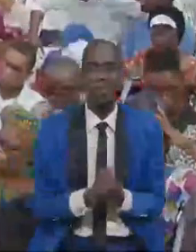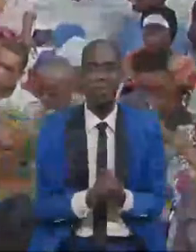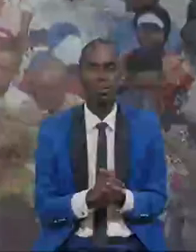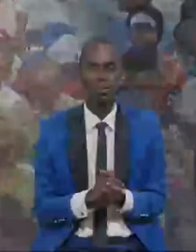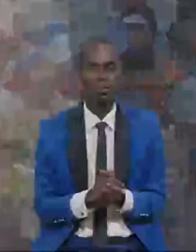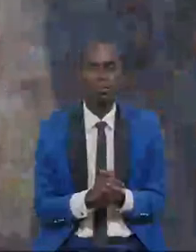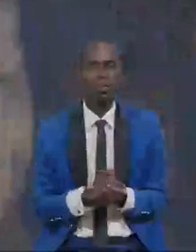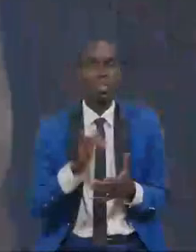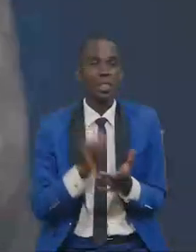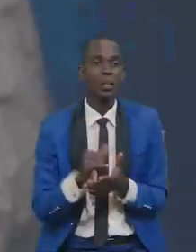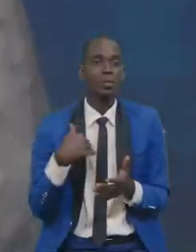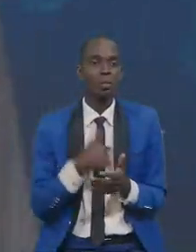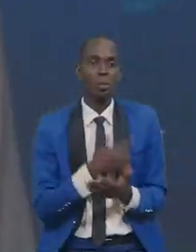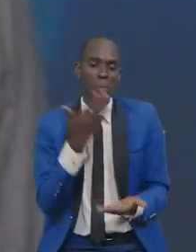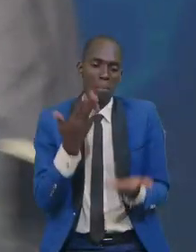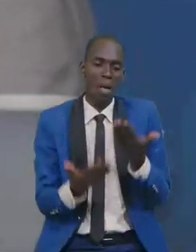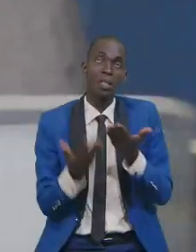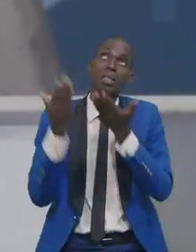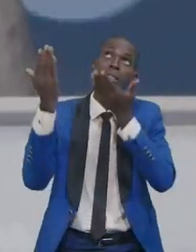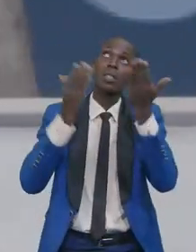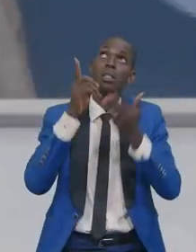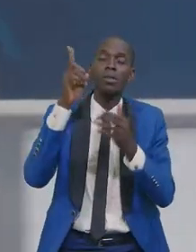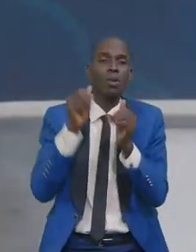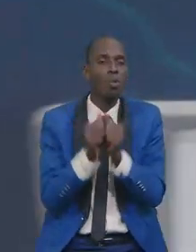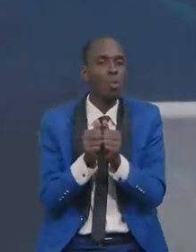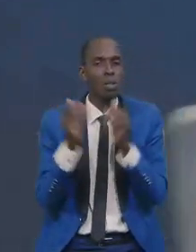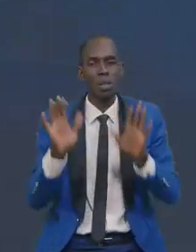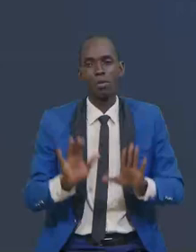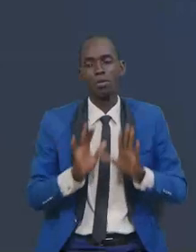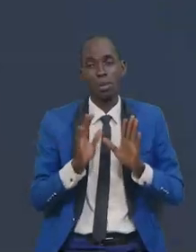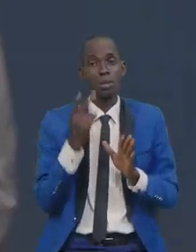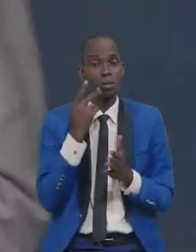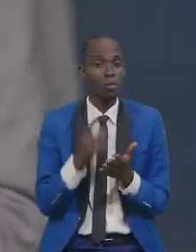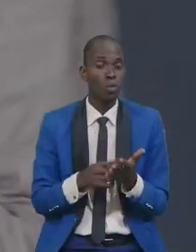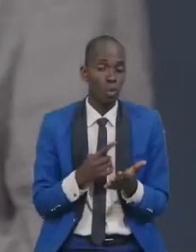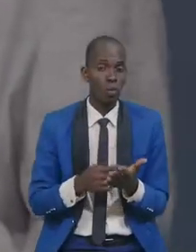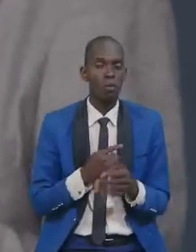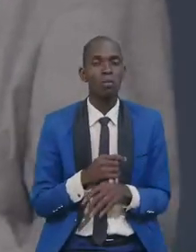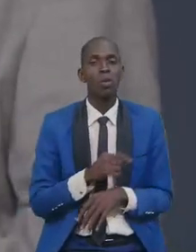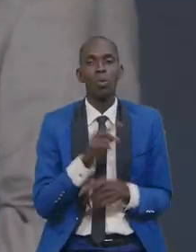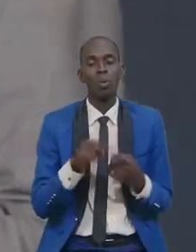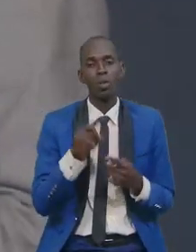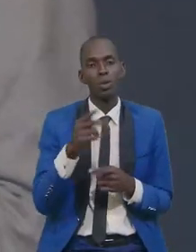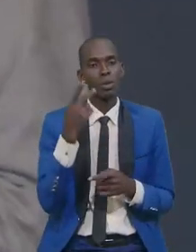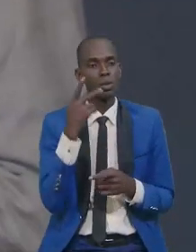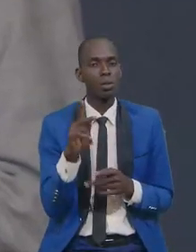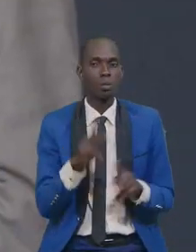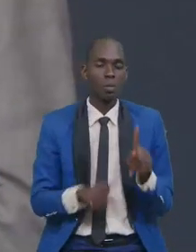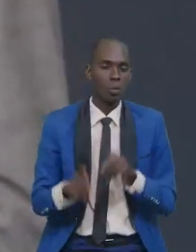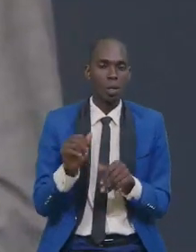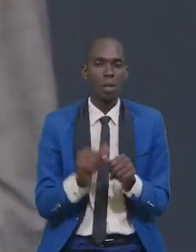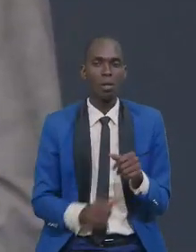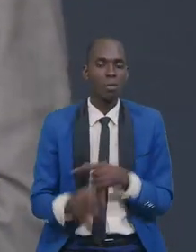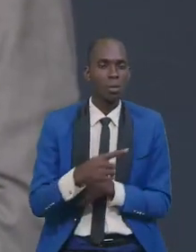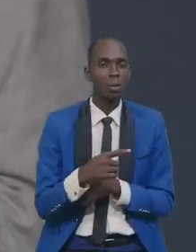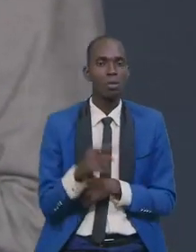Aidé. Alors, nous pourrons le servir sans crainte. Parfois, quand vous voyez des gens,